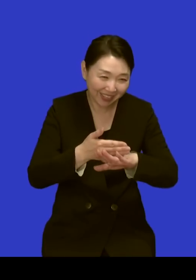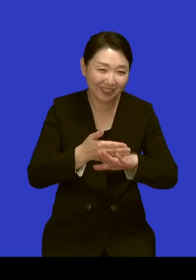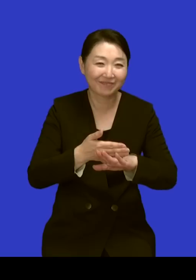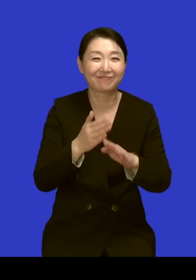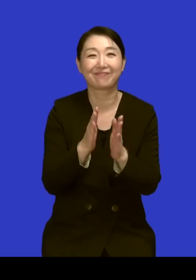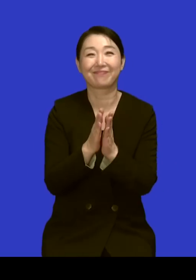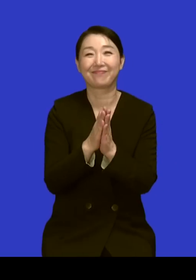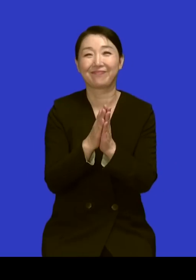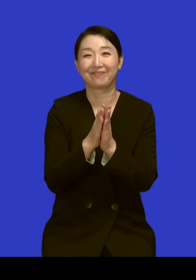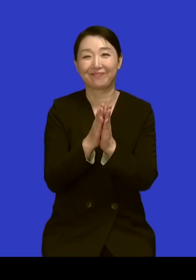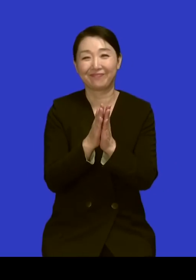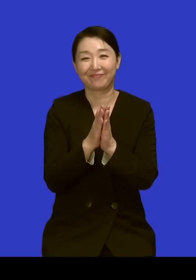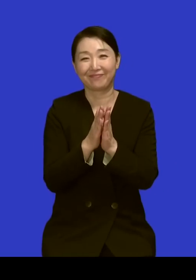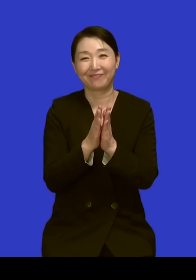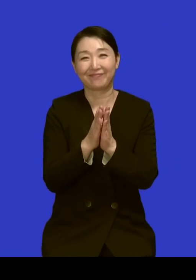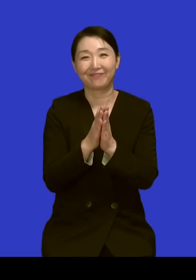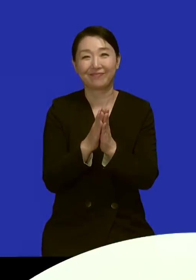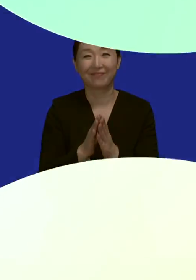네